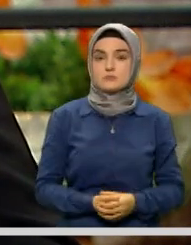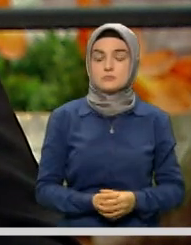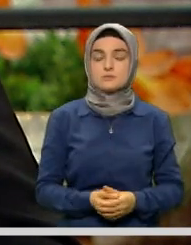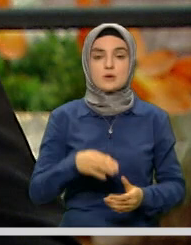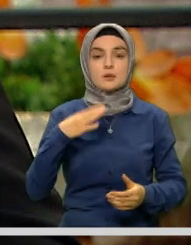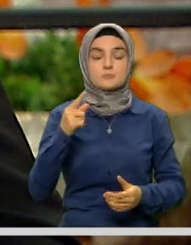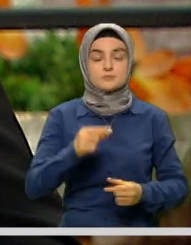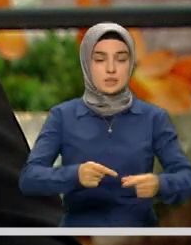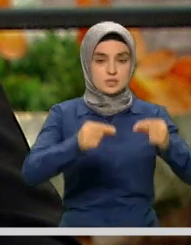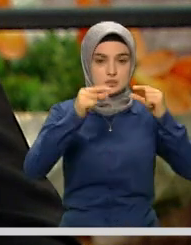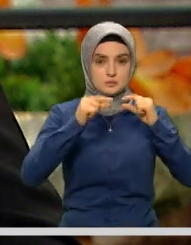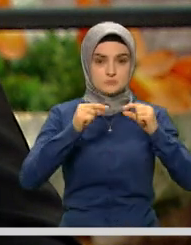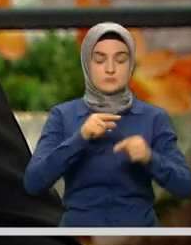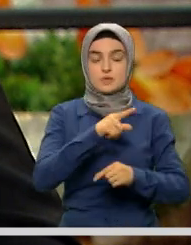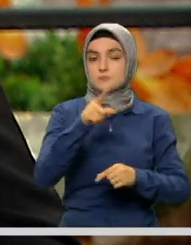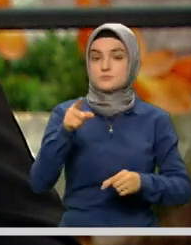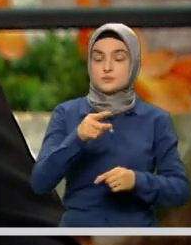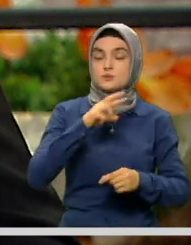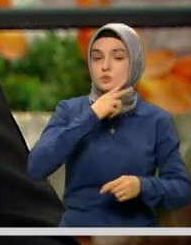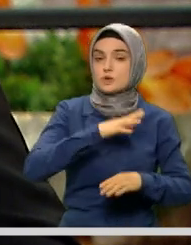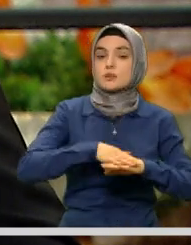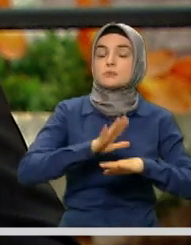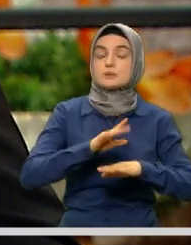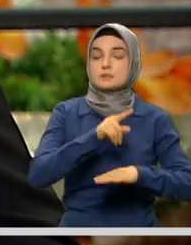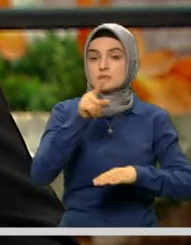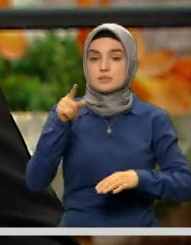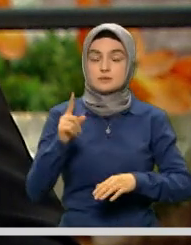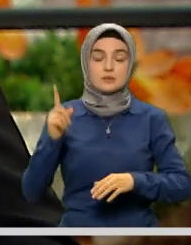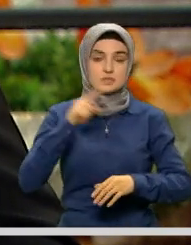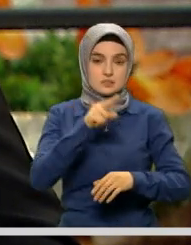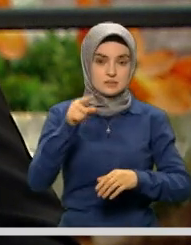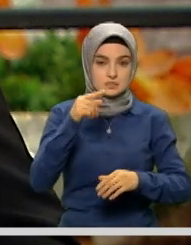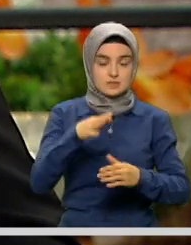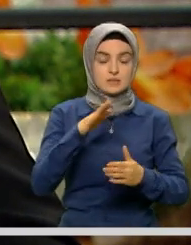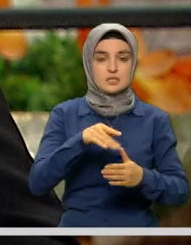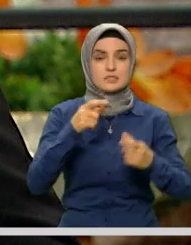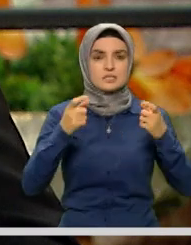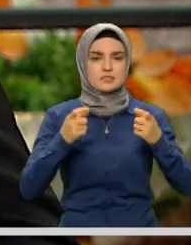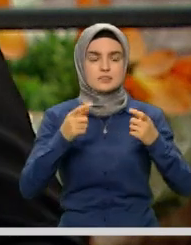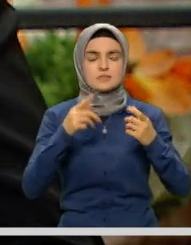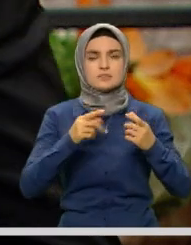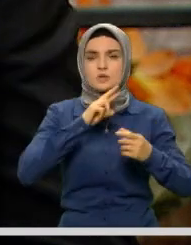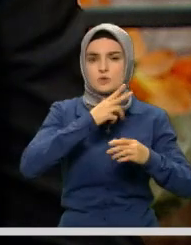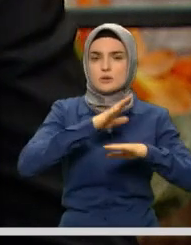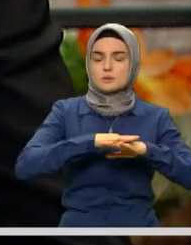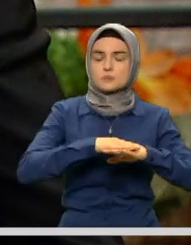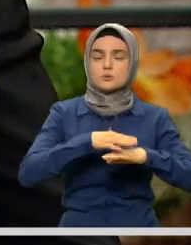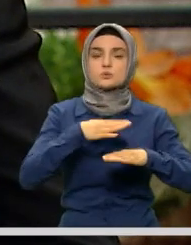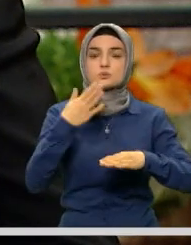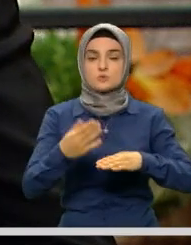Vesselam, eğer siz hiç günah işlemeyecek olsaydınız Allah sizin yerinize günah işleyen sonra da tevbe eden kullar yaratırdı. Yani